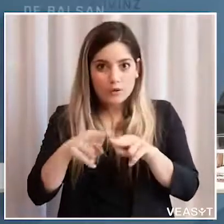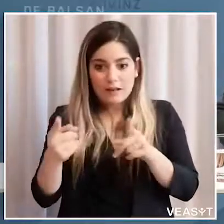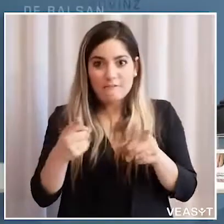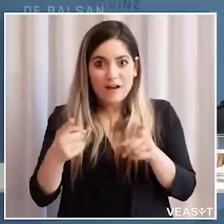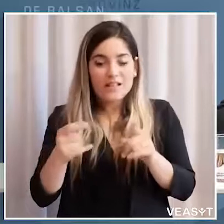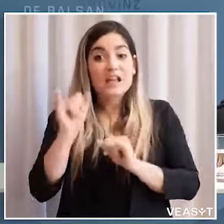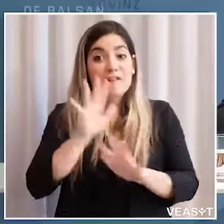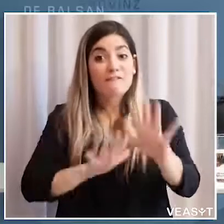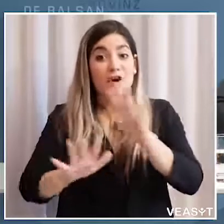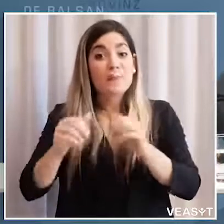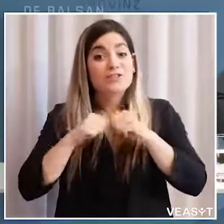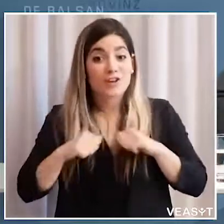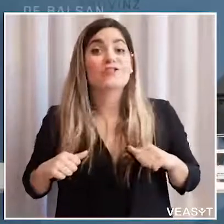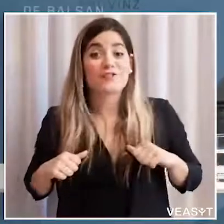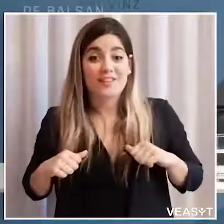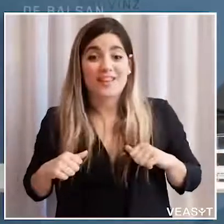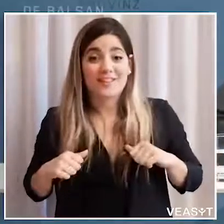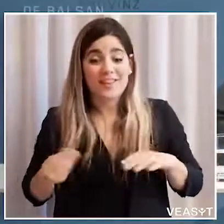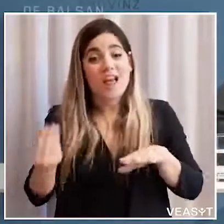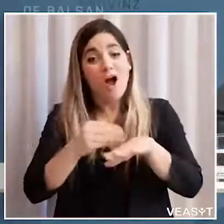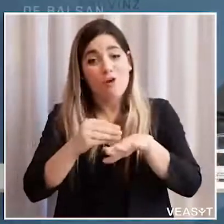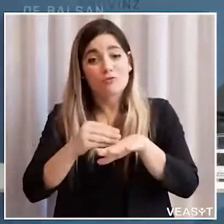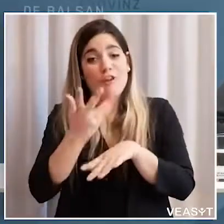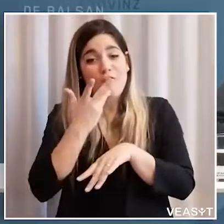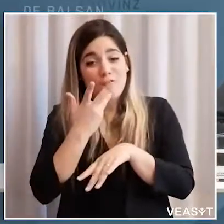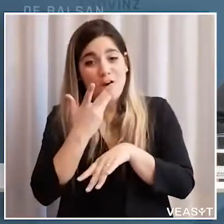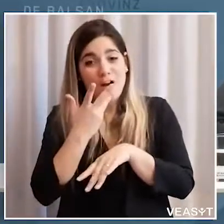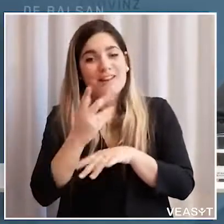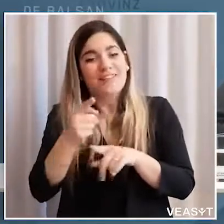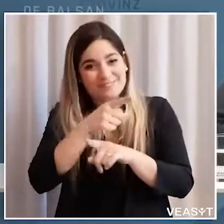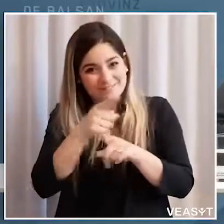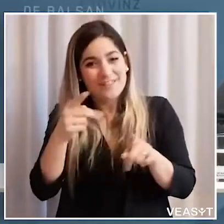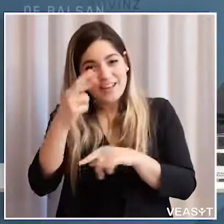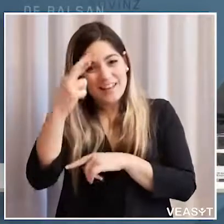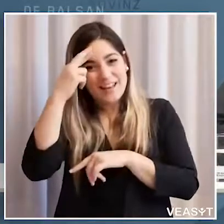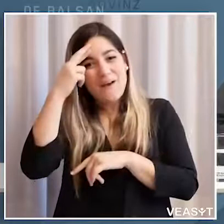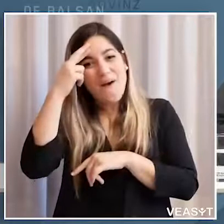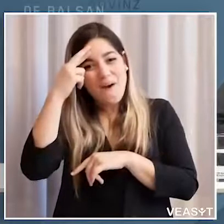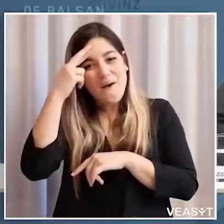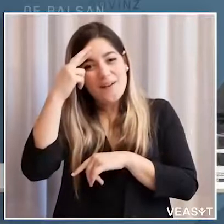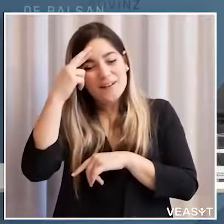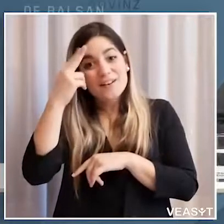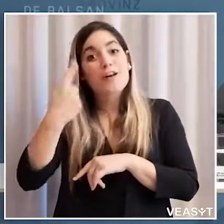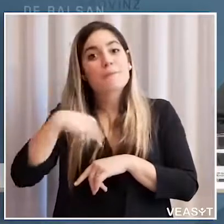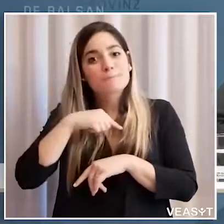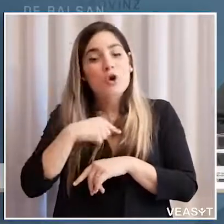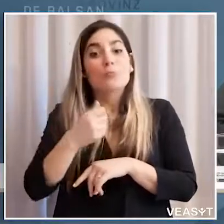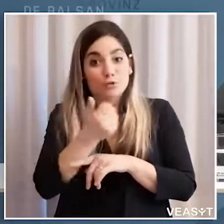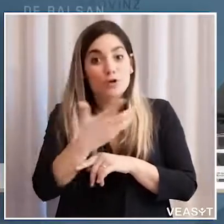utile in questa fase ovviamente anche l'informazione ai cittadini e quanto era necessario abbiamo come ricordate